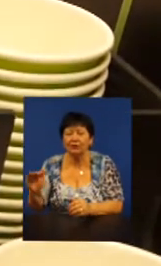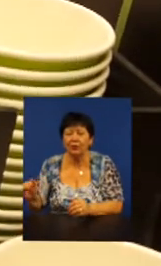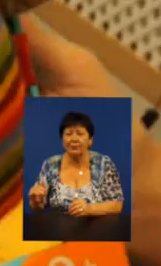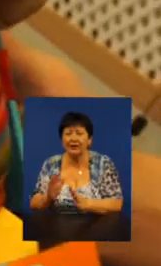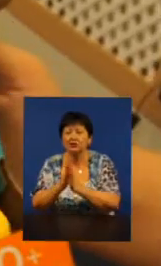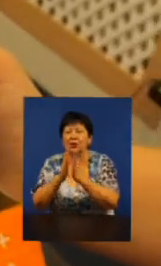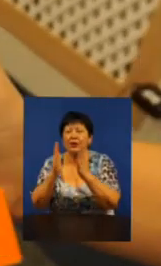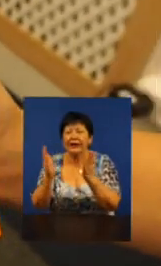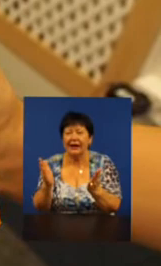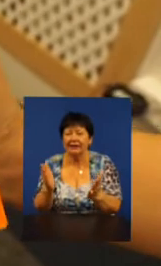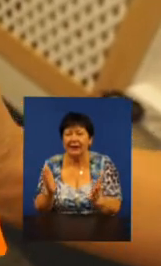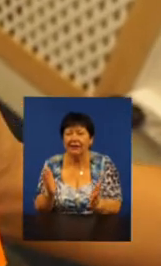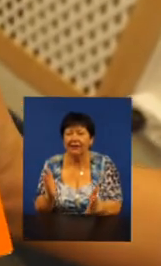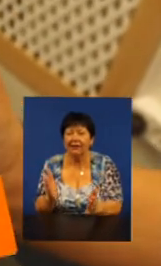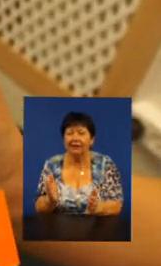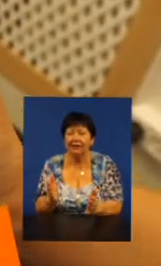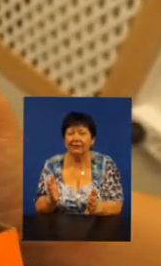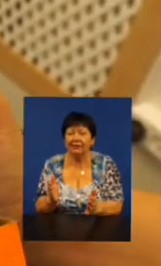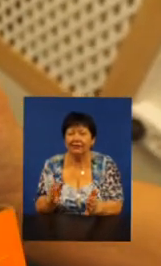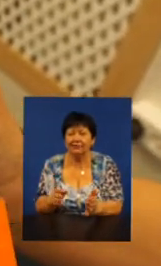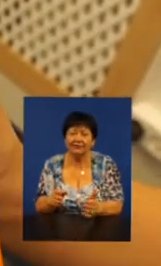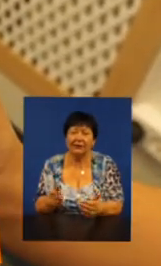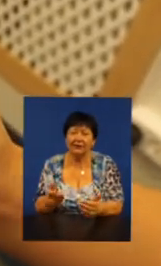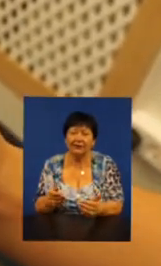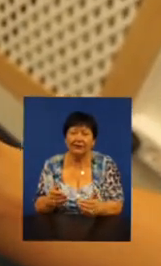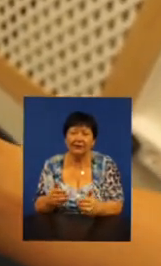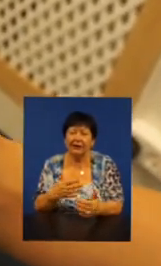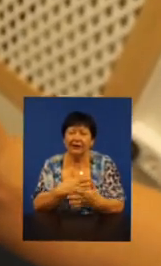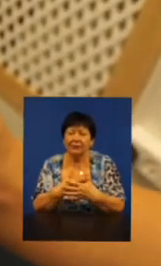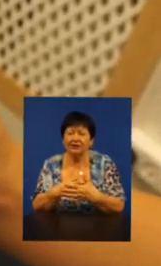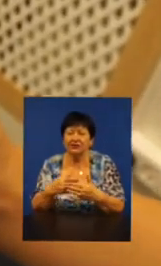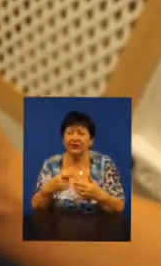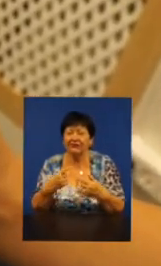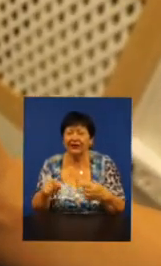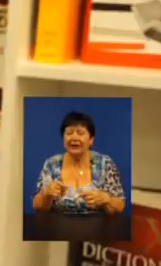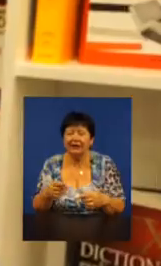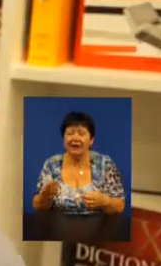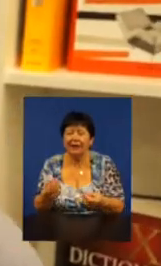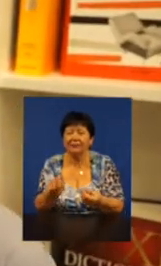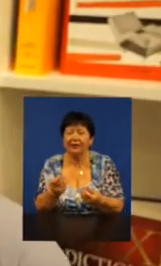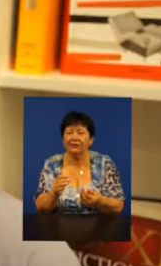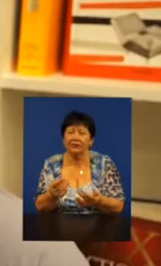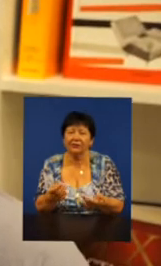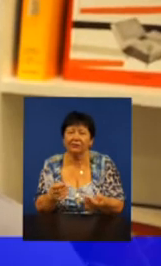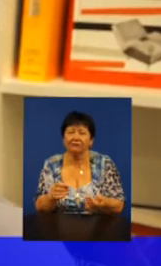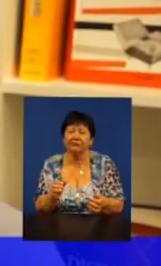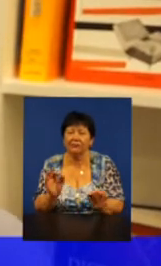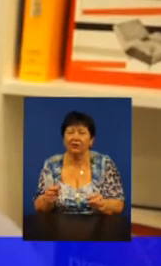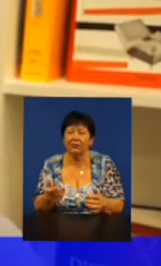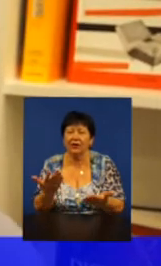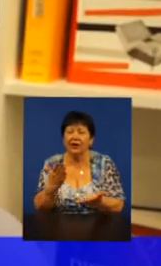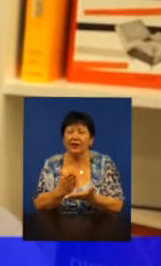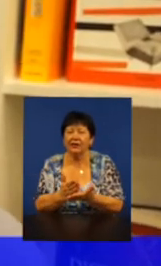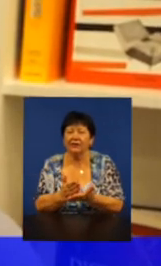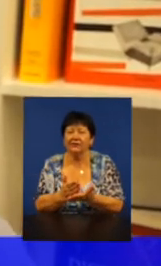carte pe gustul fiecăruia, la prețuri rezonabile, mai ales că acum avem o perioadă